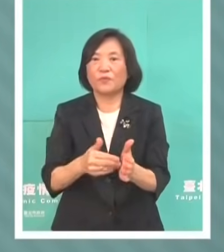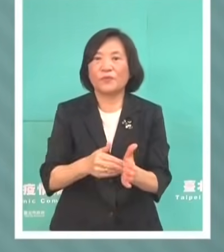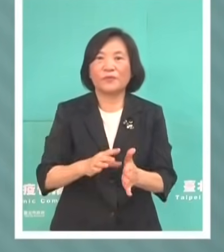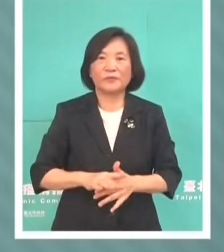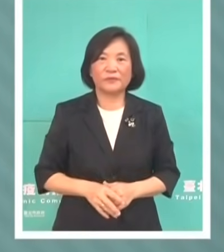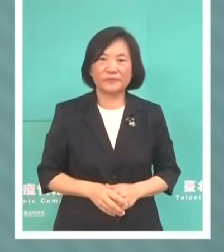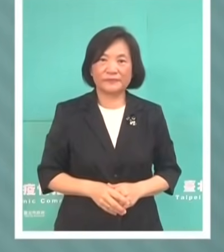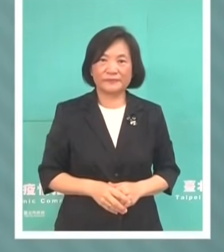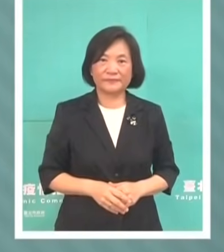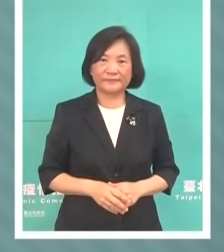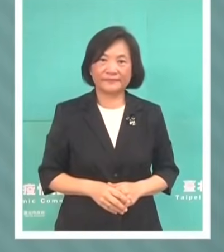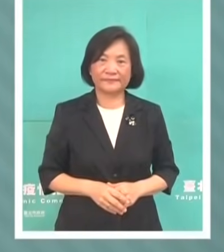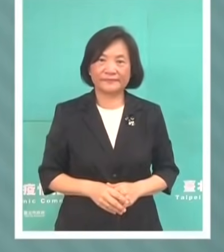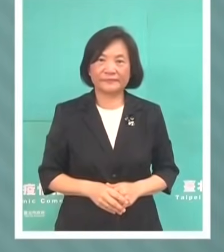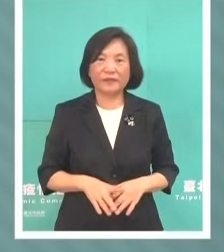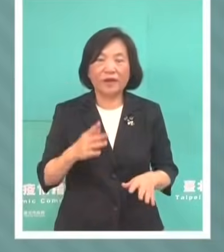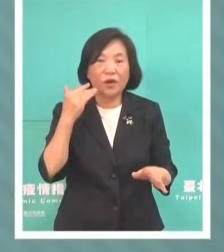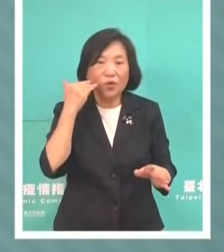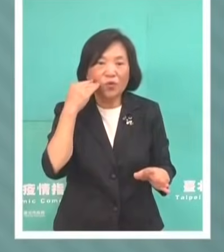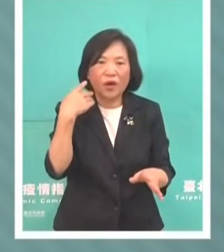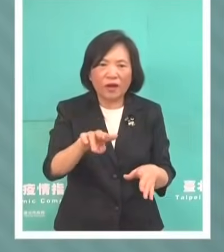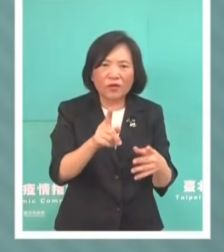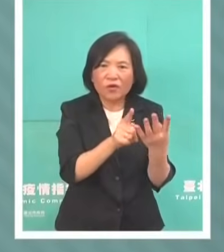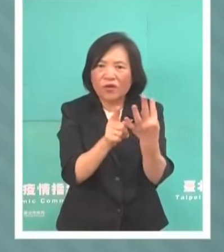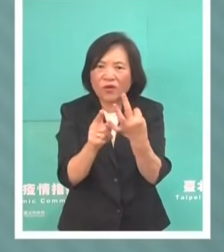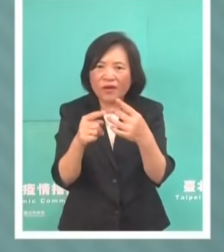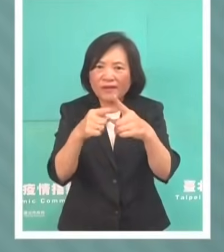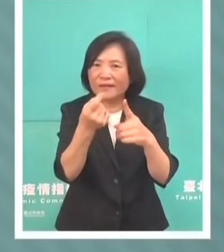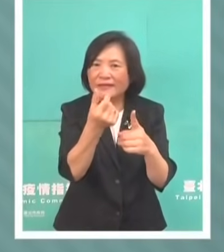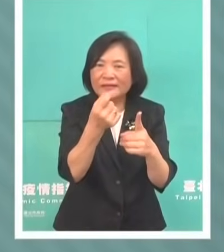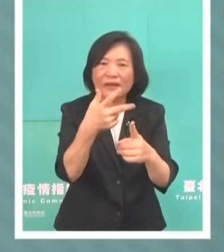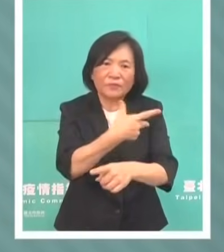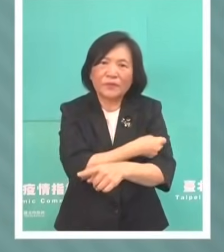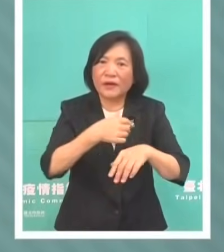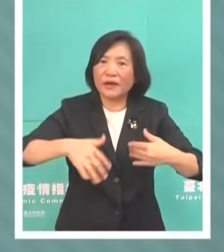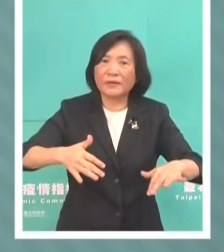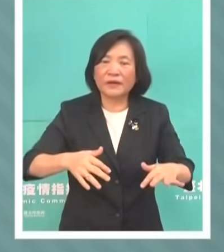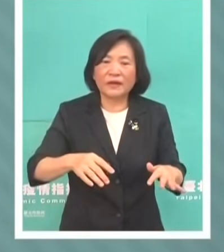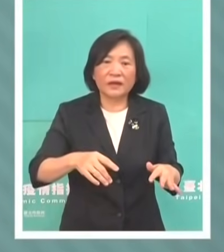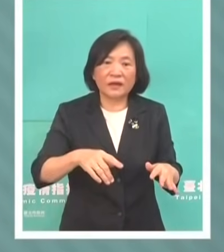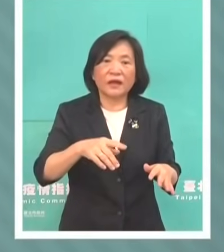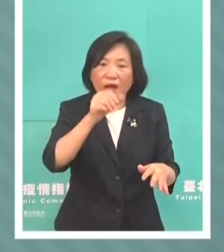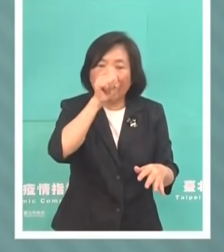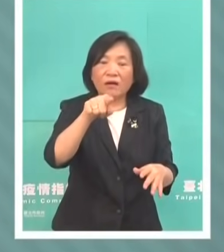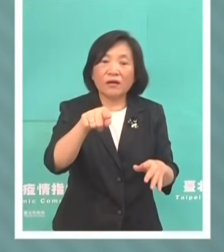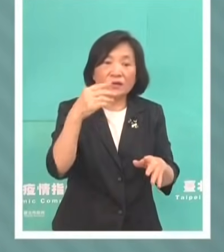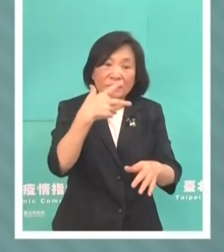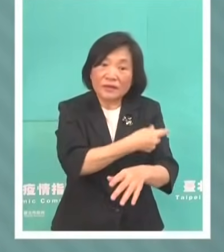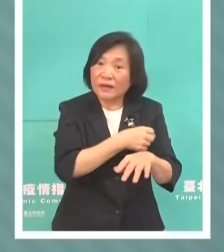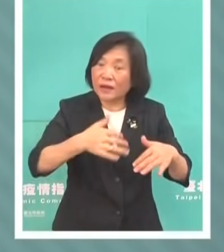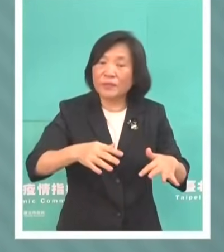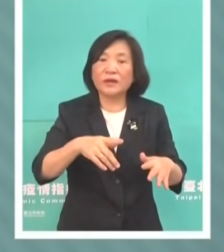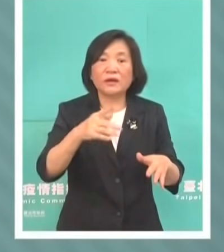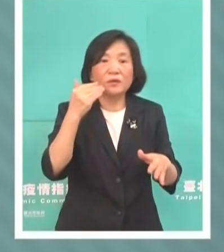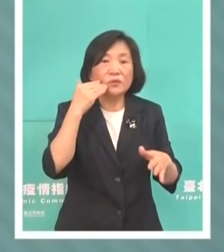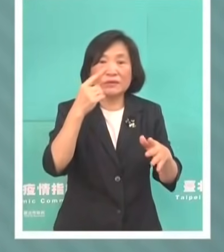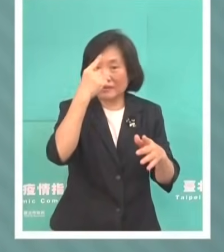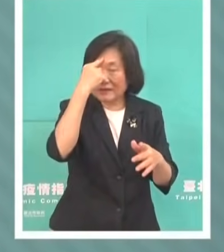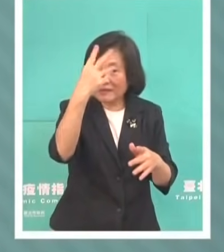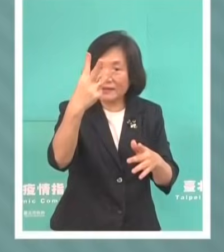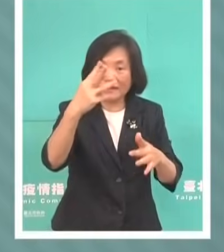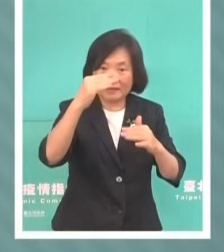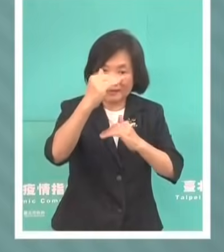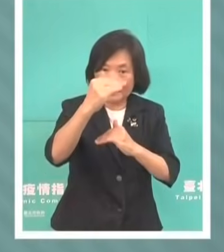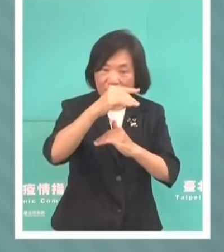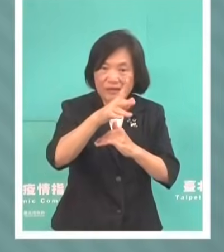然，如果少数几个没有打的哈，就是那你就要提供哦3天内哦的那个